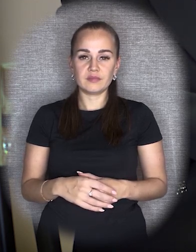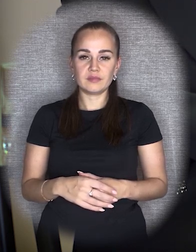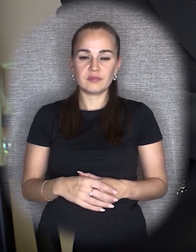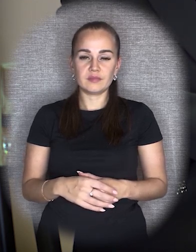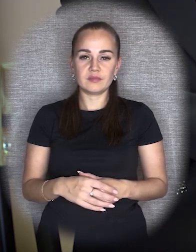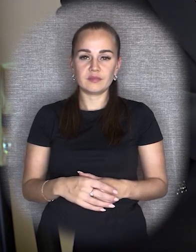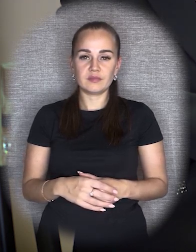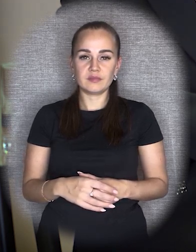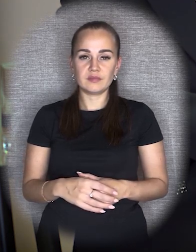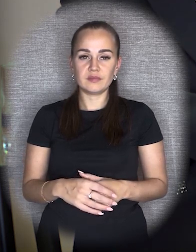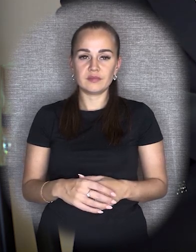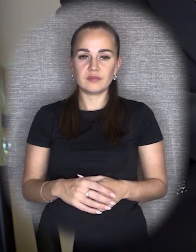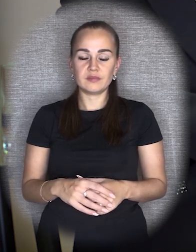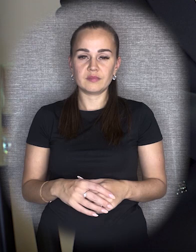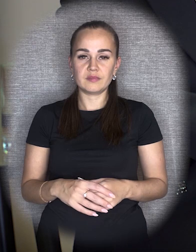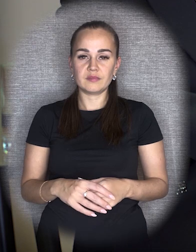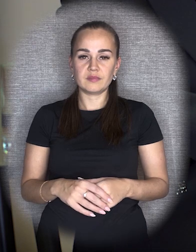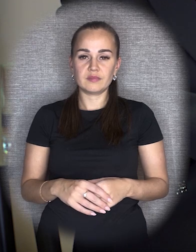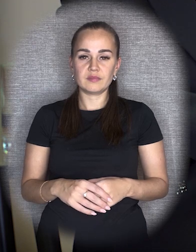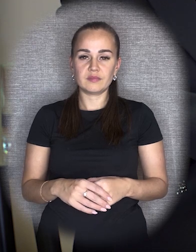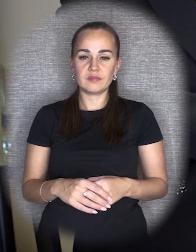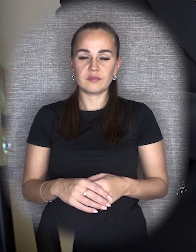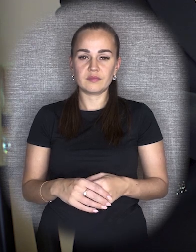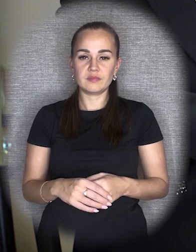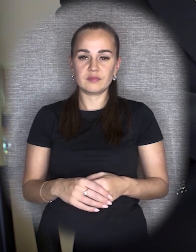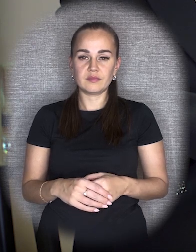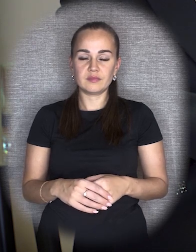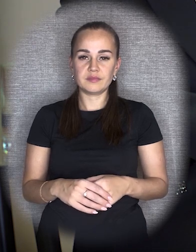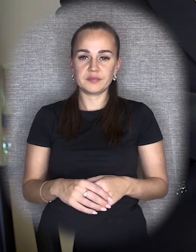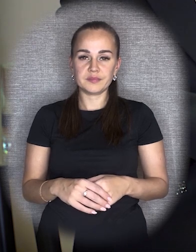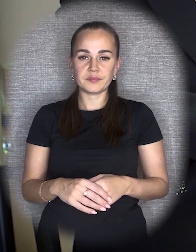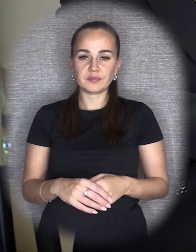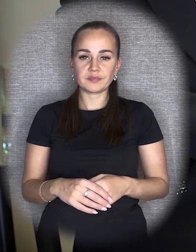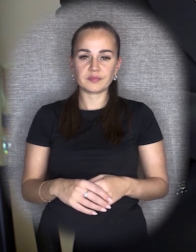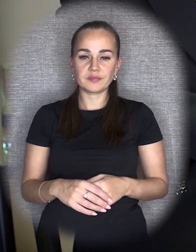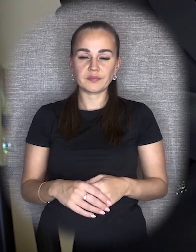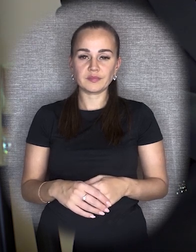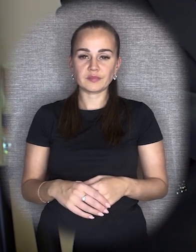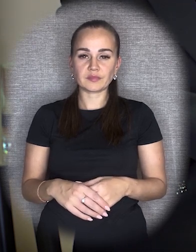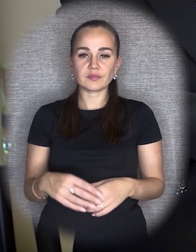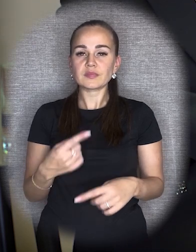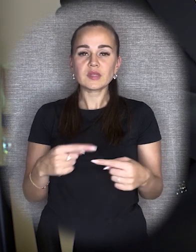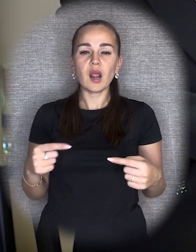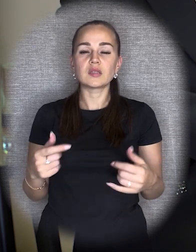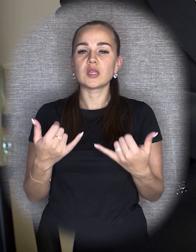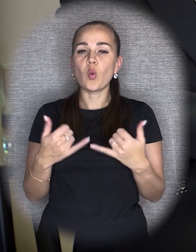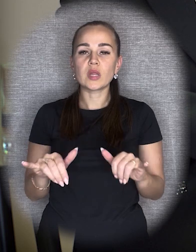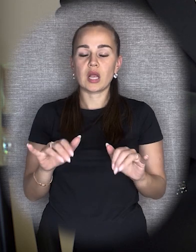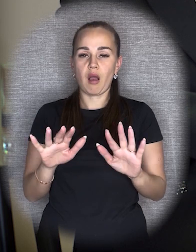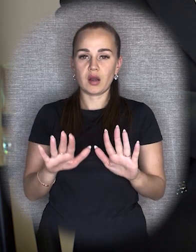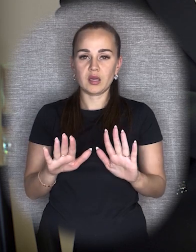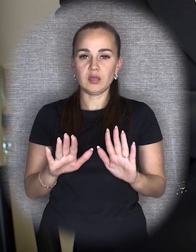редко выходит в выставочные залы, но здесь он занимает одно из центральных мест. Совершенно уникальная вещь, одна из